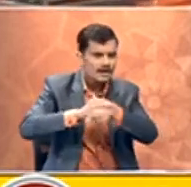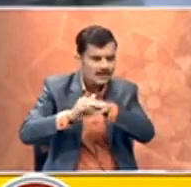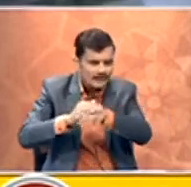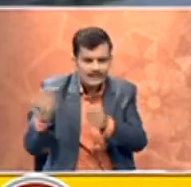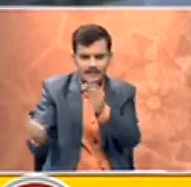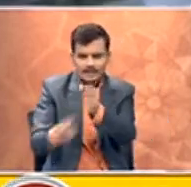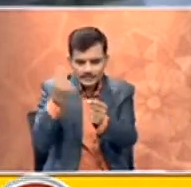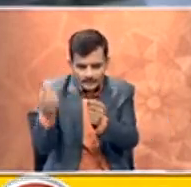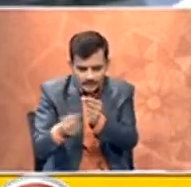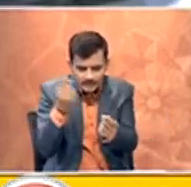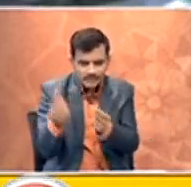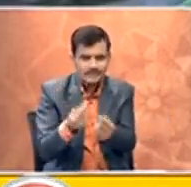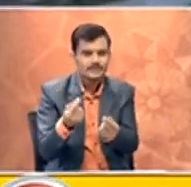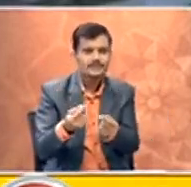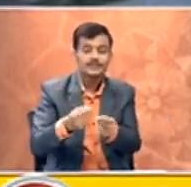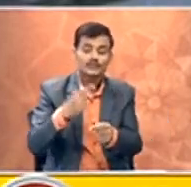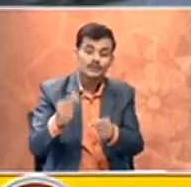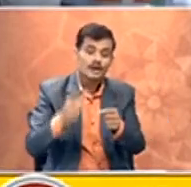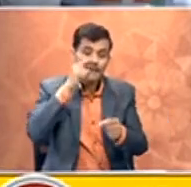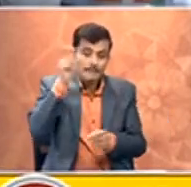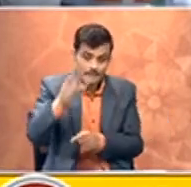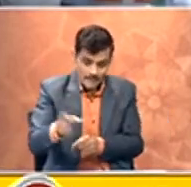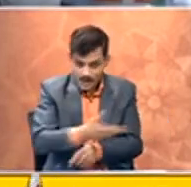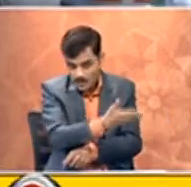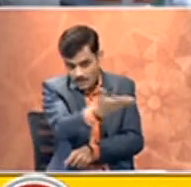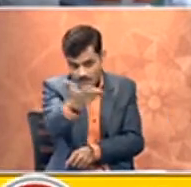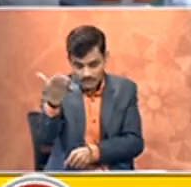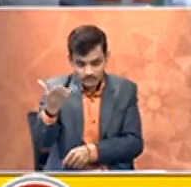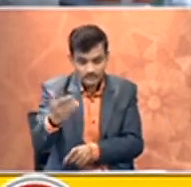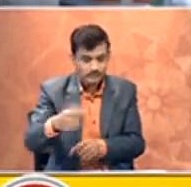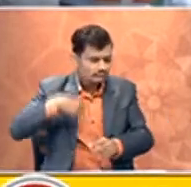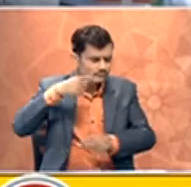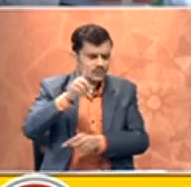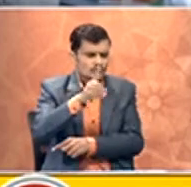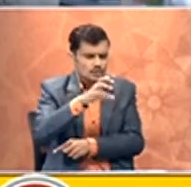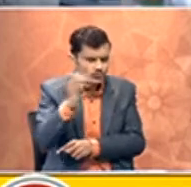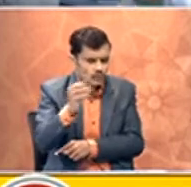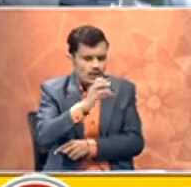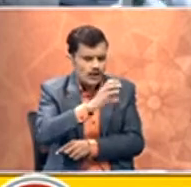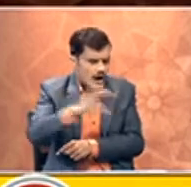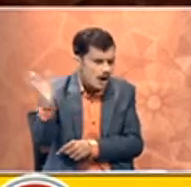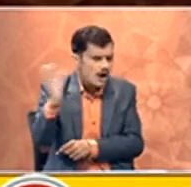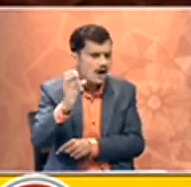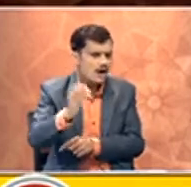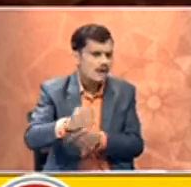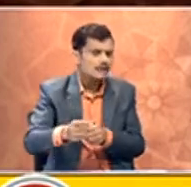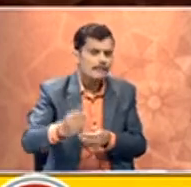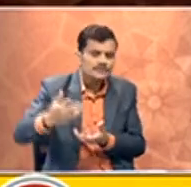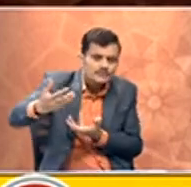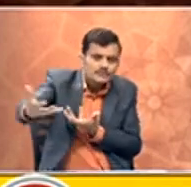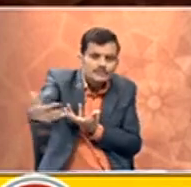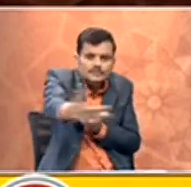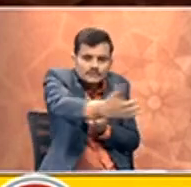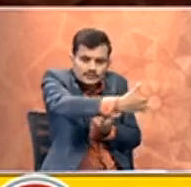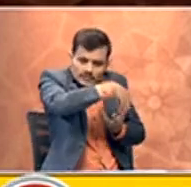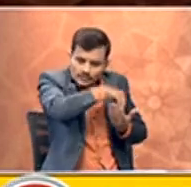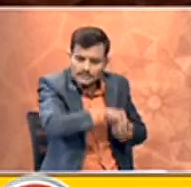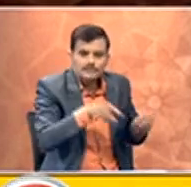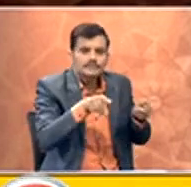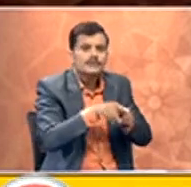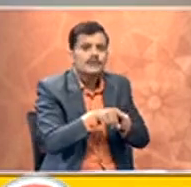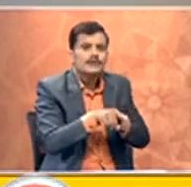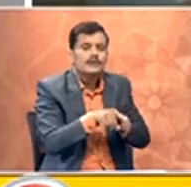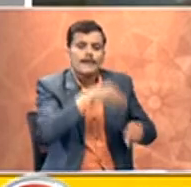की और खासकर महिलाओं की सैकड़ों करोड़ रुपए का आय भी हुई है। तिरंगे